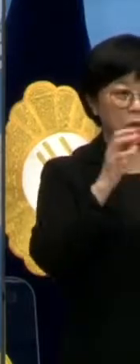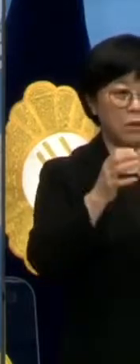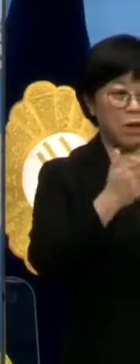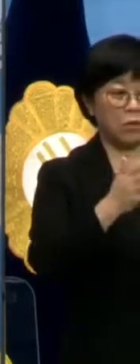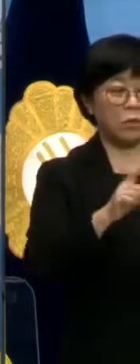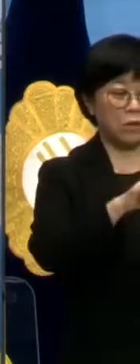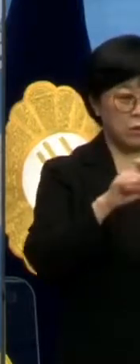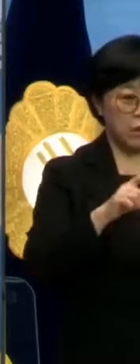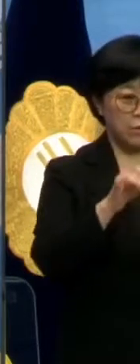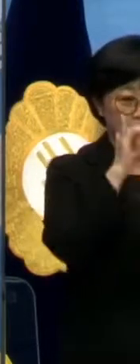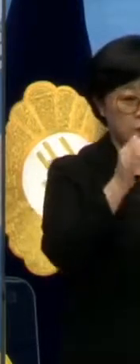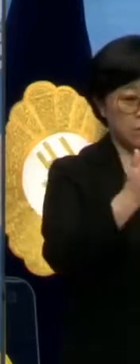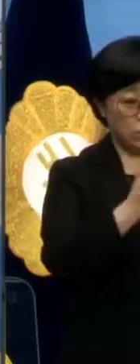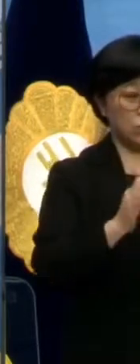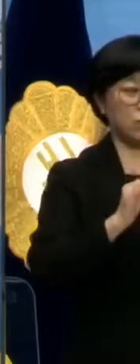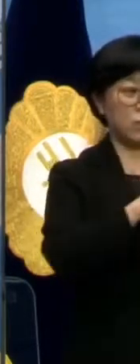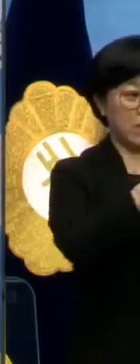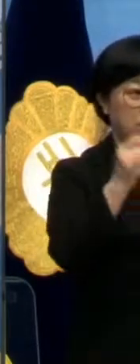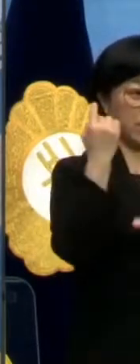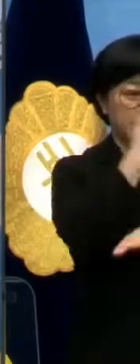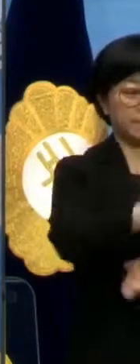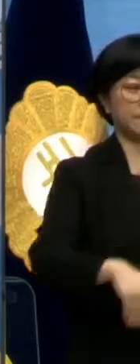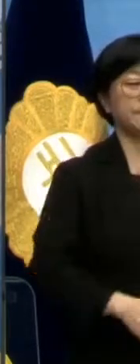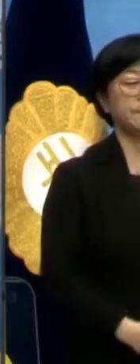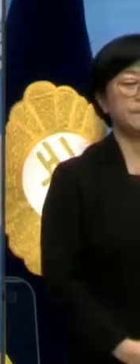조성해서 조달하도록 하겠습니다.